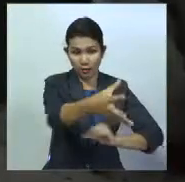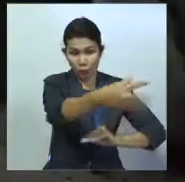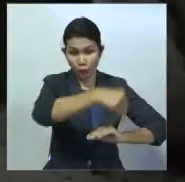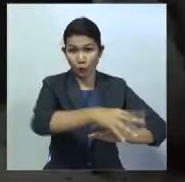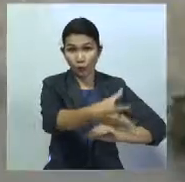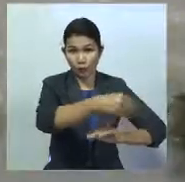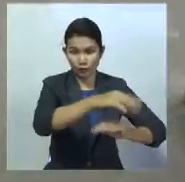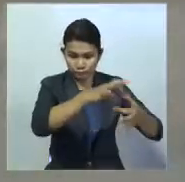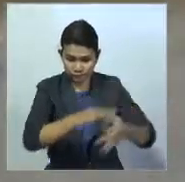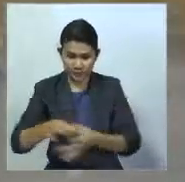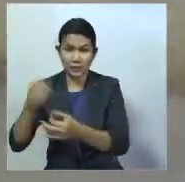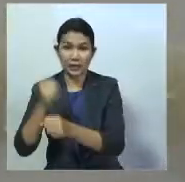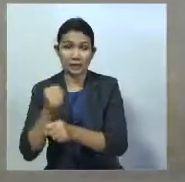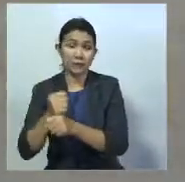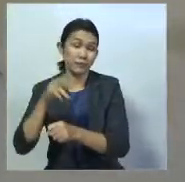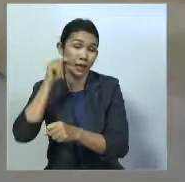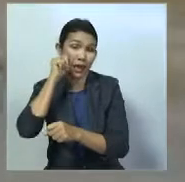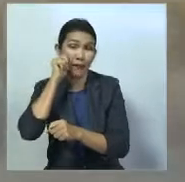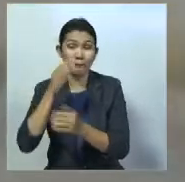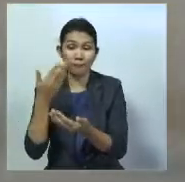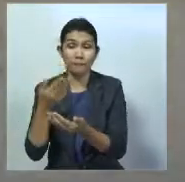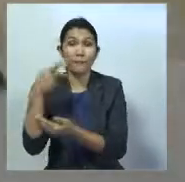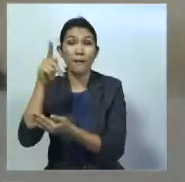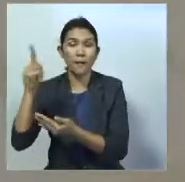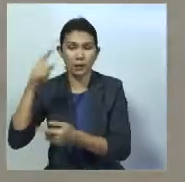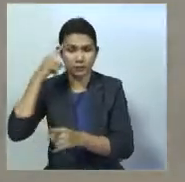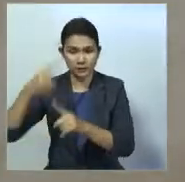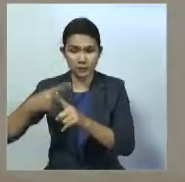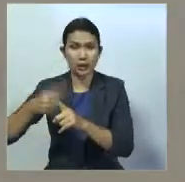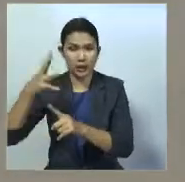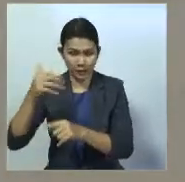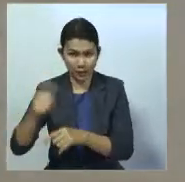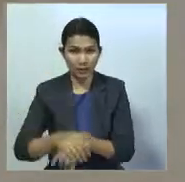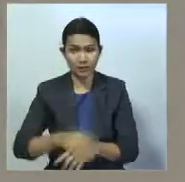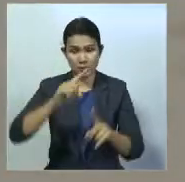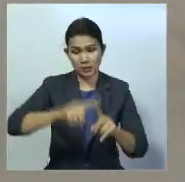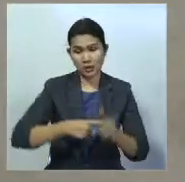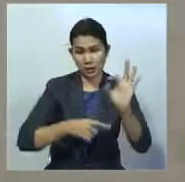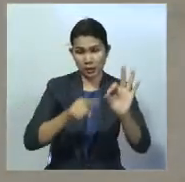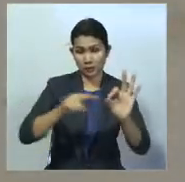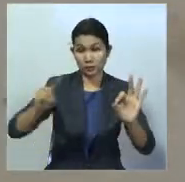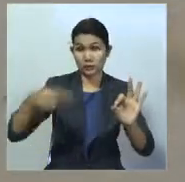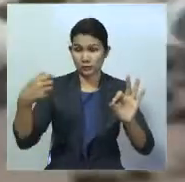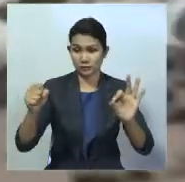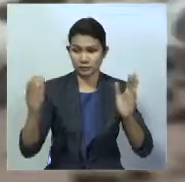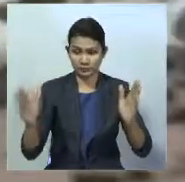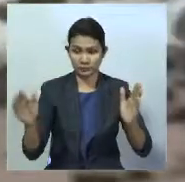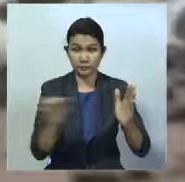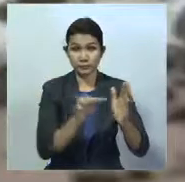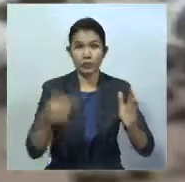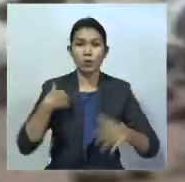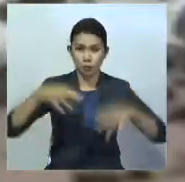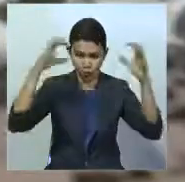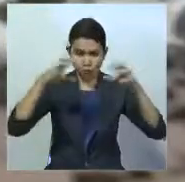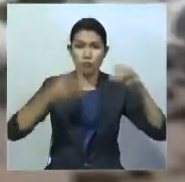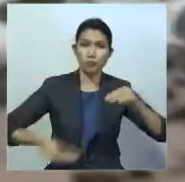พอสำหรับผลิตน้ำประปาได้อีก5เดือนและคาดว่าในช่วงเดือนกันยายนถึงตุลาคม2562จะมีฝนตกลงมา